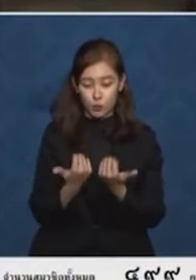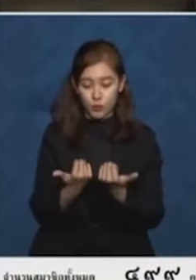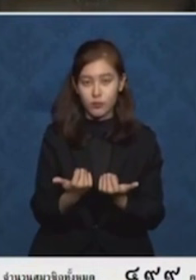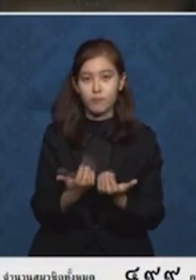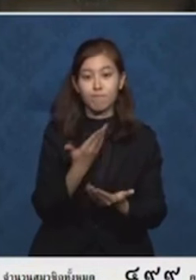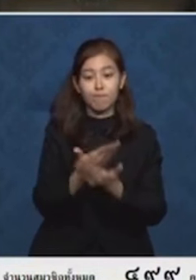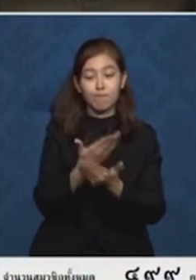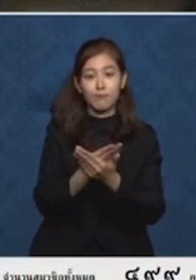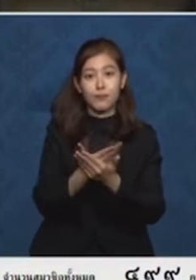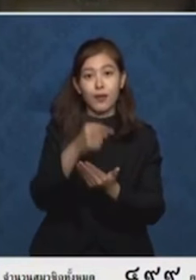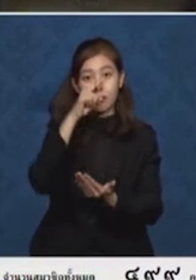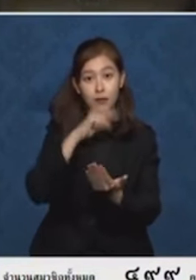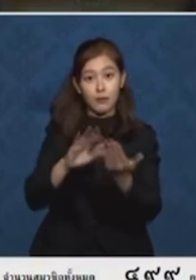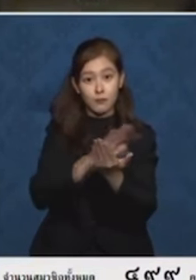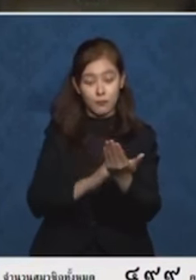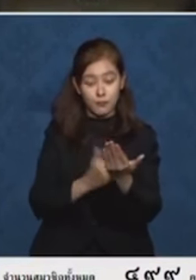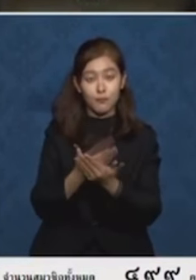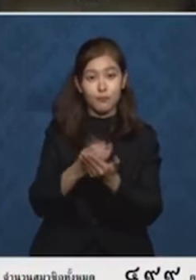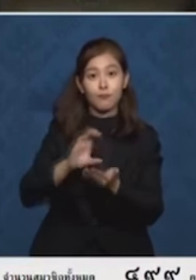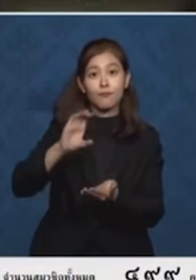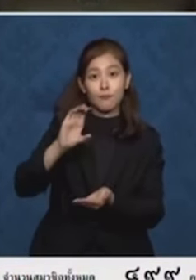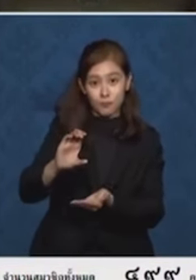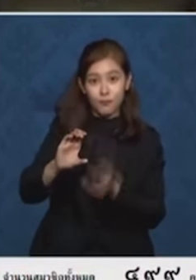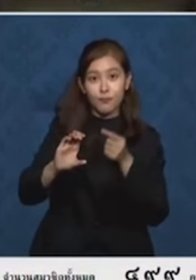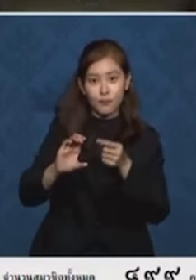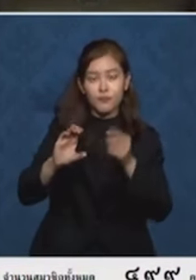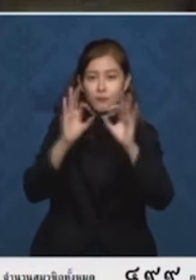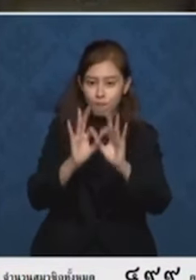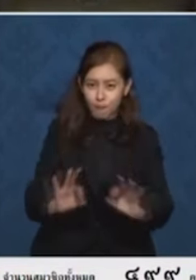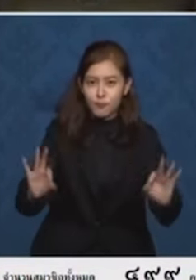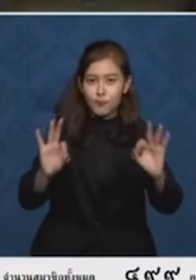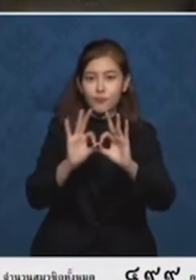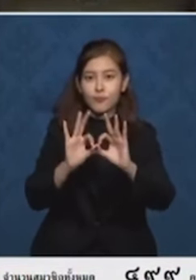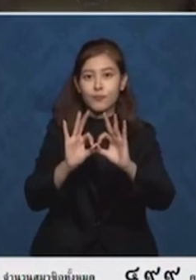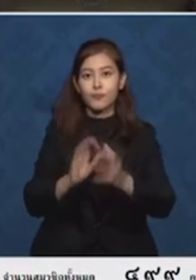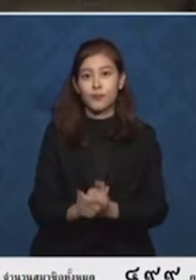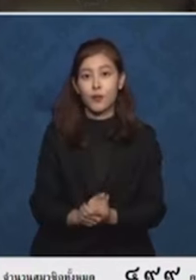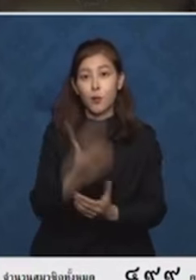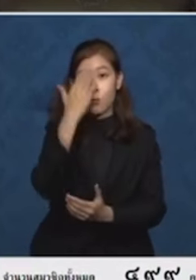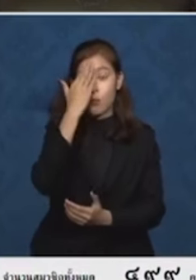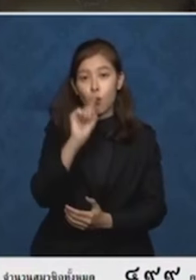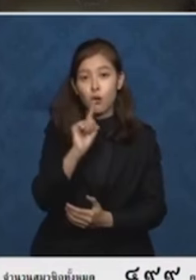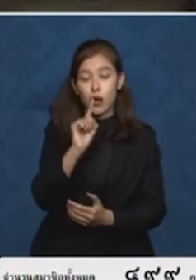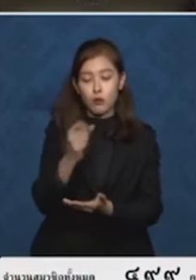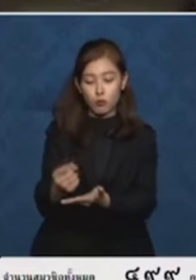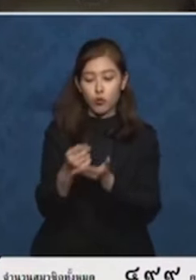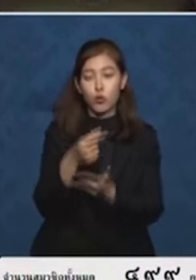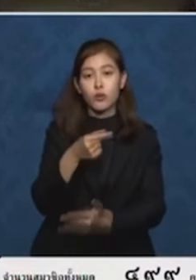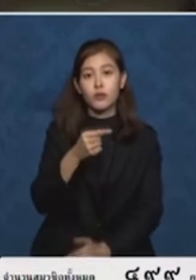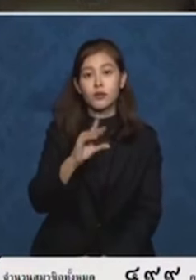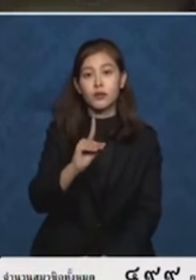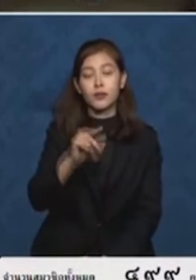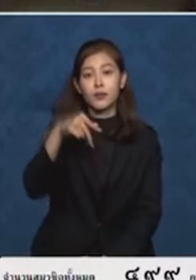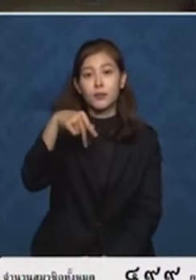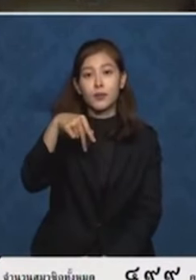นดินซึ่เป็นตัวขับเคลื่อนเศรฐกิจตัวใหญ่ที่สุดตัวหนึ่เพรามีผลต่อ GDP ถึงร้อยละสิบแปด